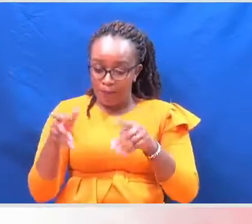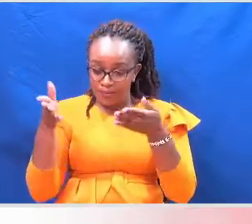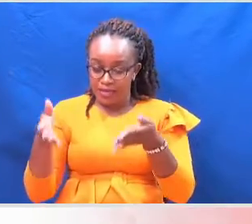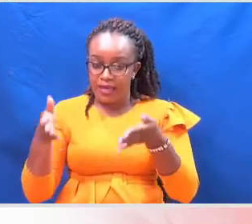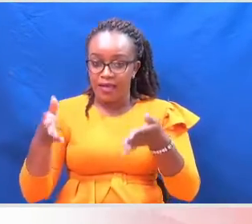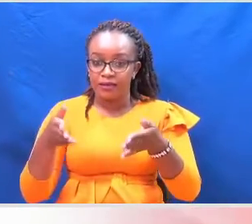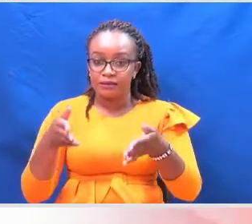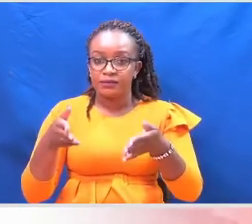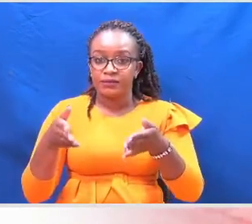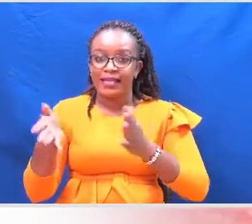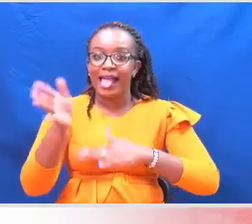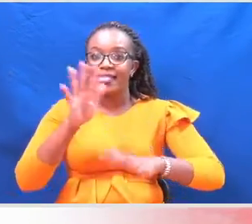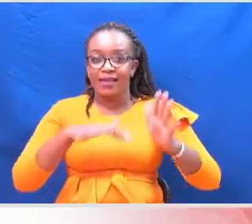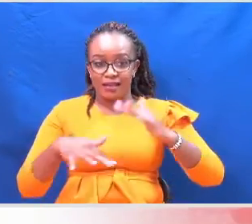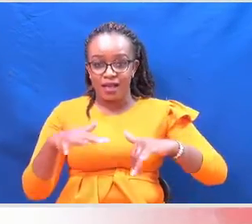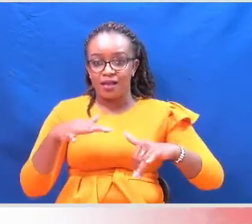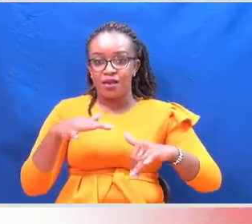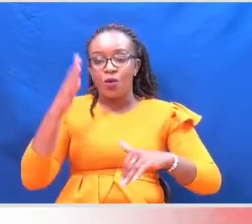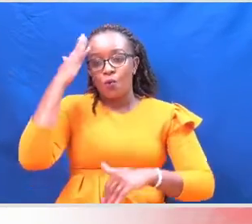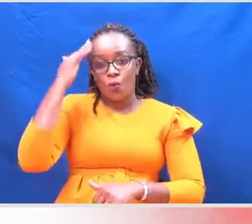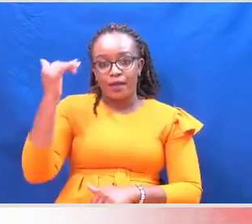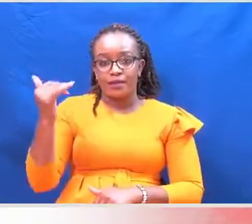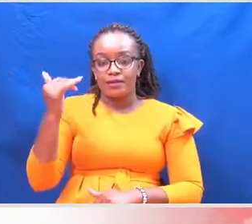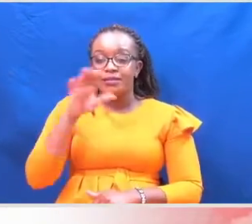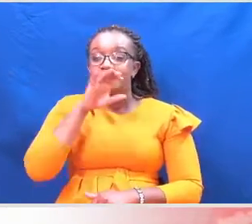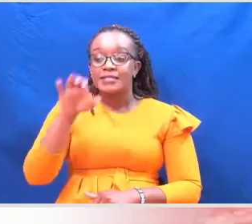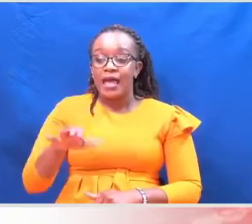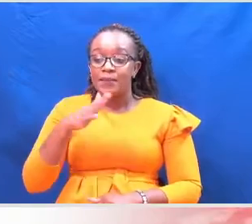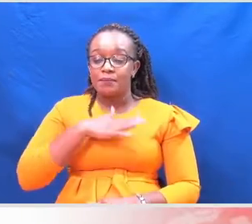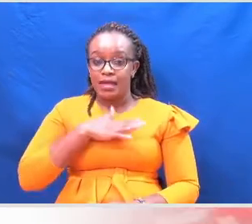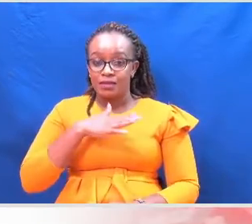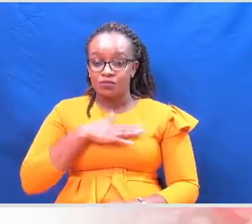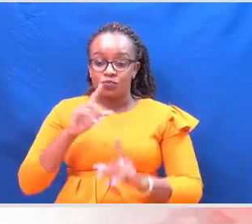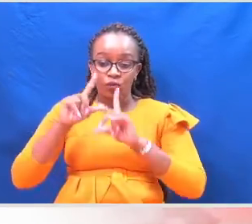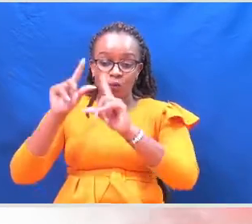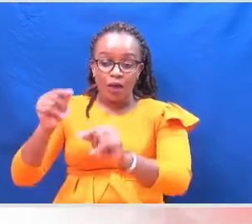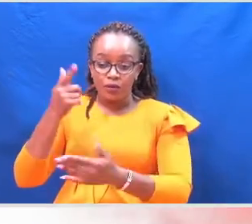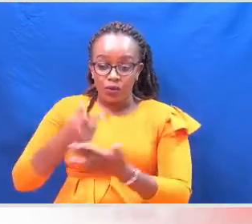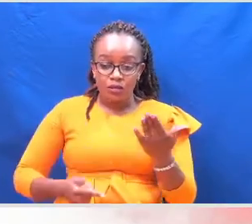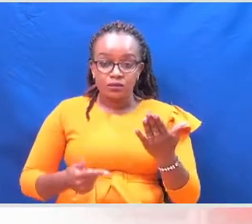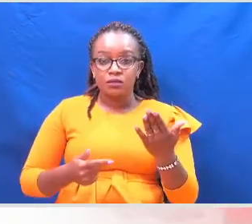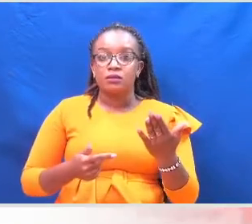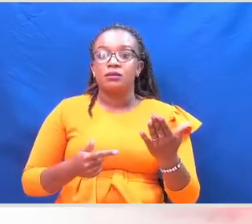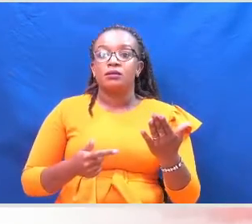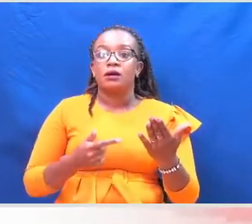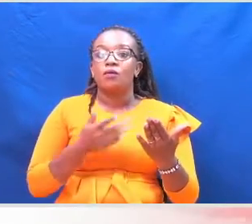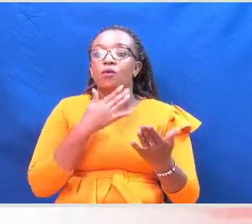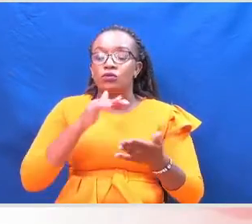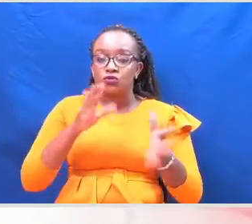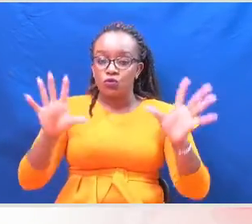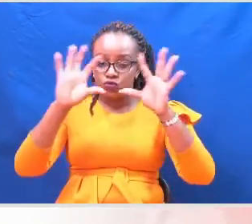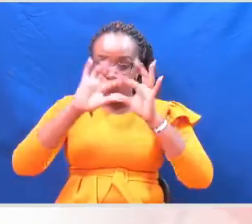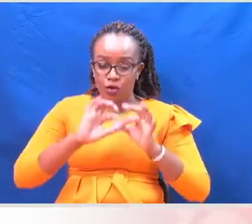kwa Kianyaga. Juu mtoto aliniambia anataka kuenda unjesi. Sawa, wakati nimekunja